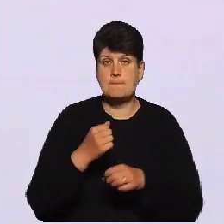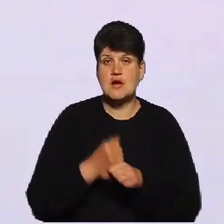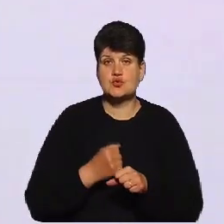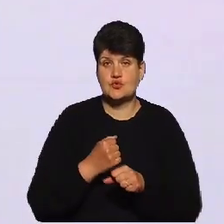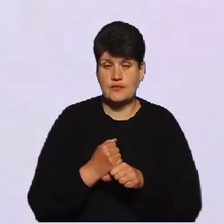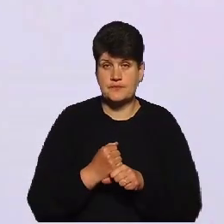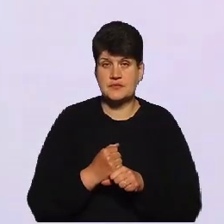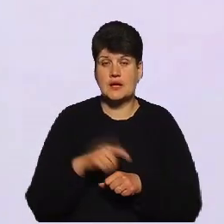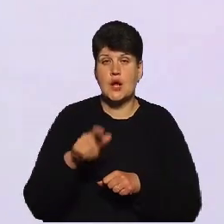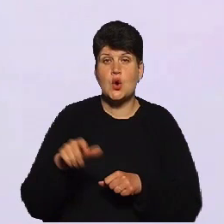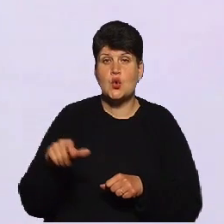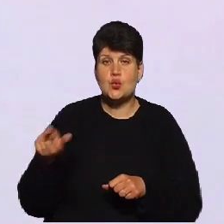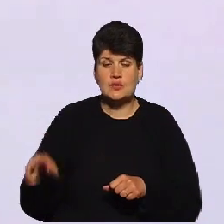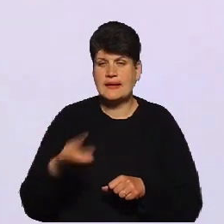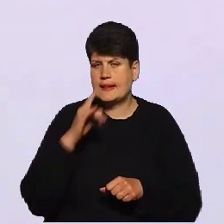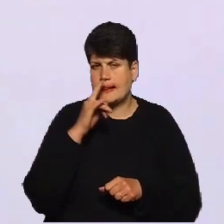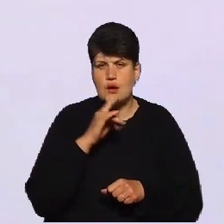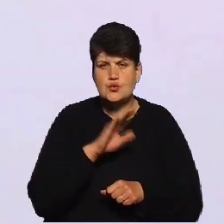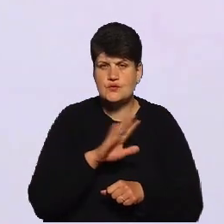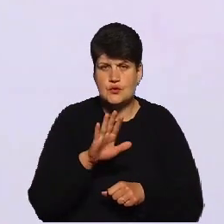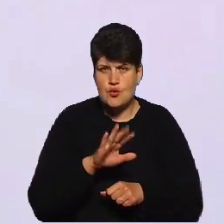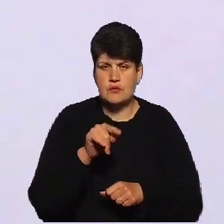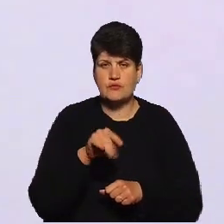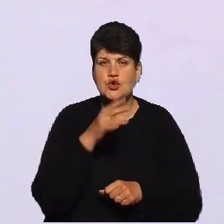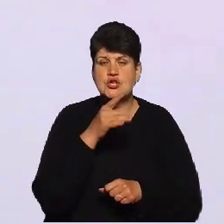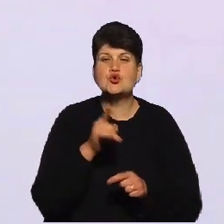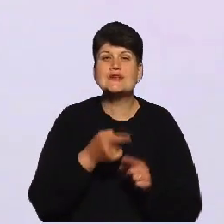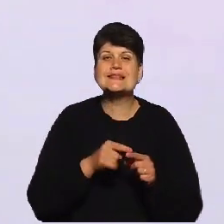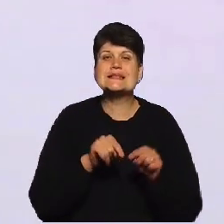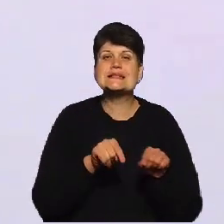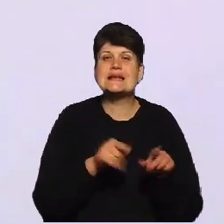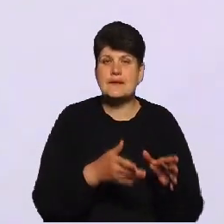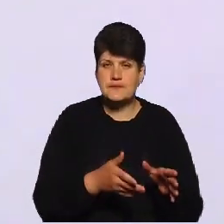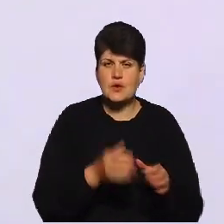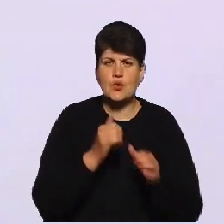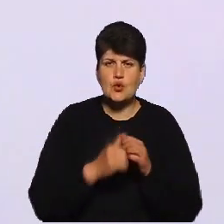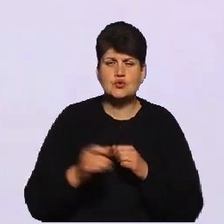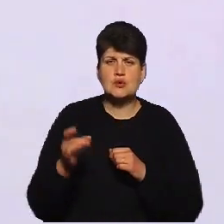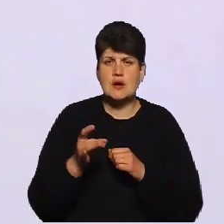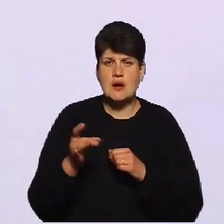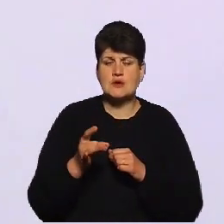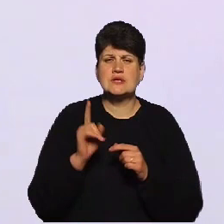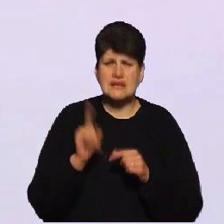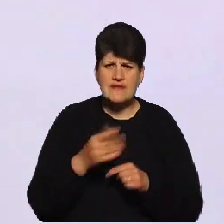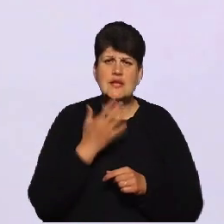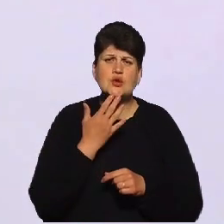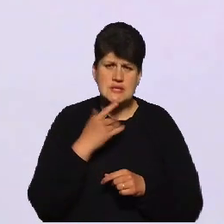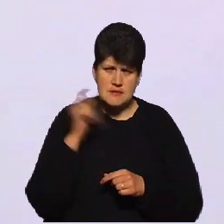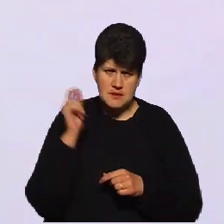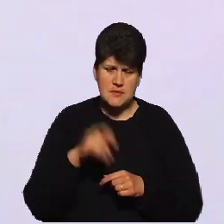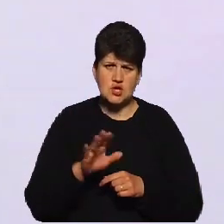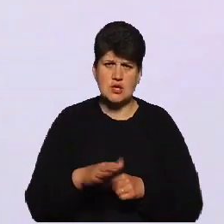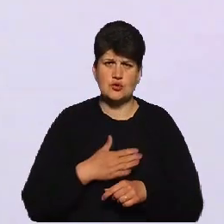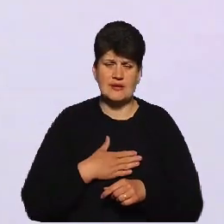які не усвідомлювали на той час, що це, вони кожного разу, коли, навіть іноземці, які приїжджають до нас, це не лише діти,